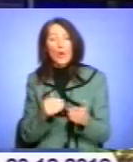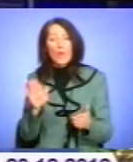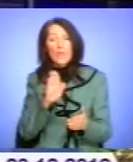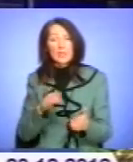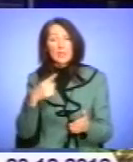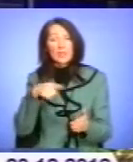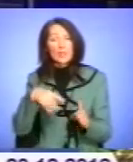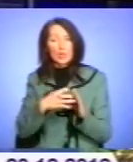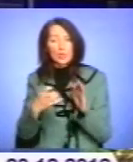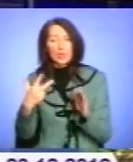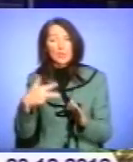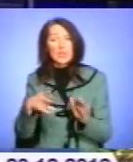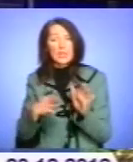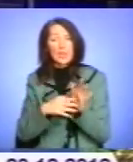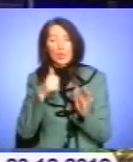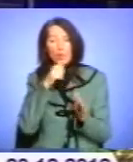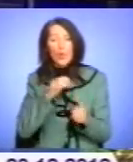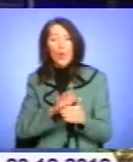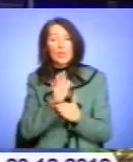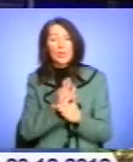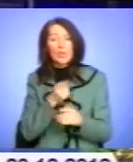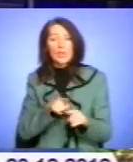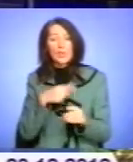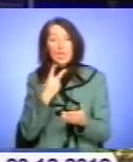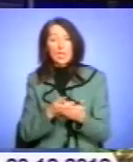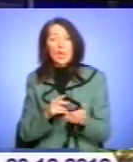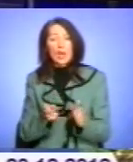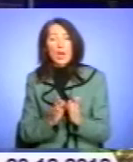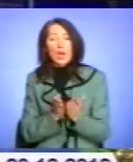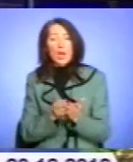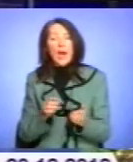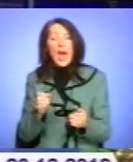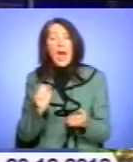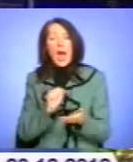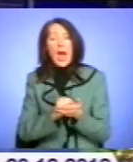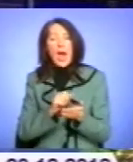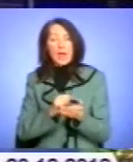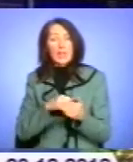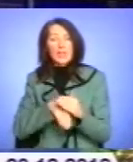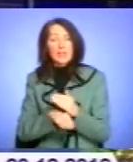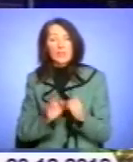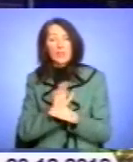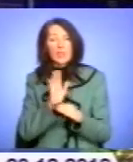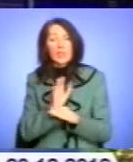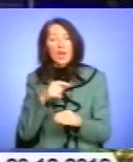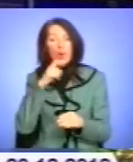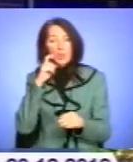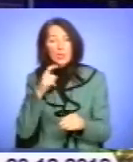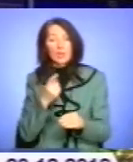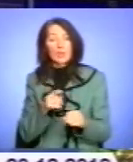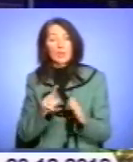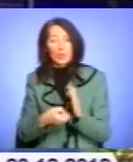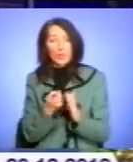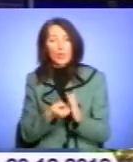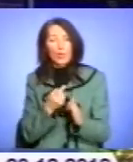року. Видання, яке передбачено програмою «Архівні зібрання України». У цьому довіднику вперше зроблено спробу дати вичерпну